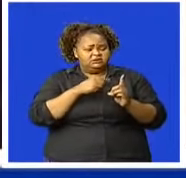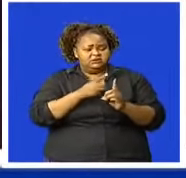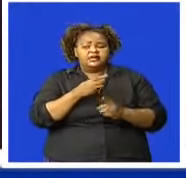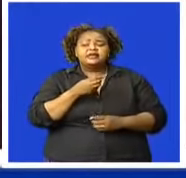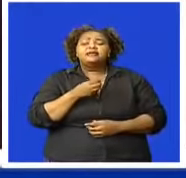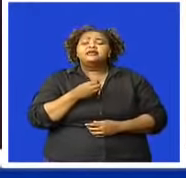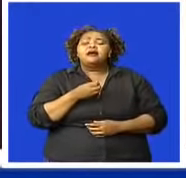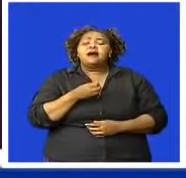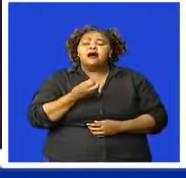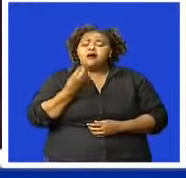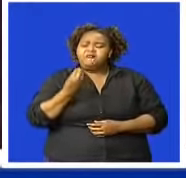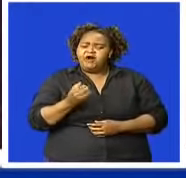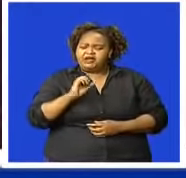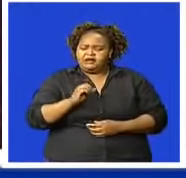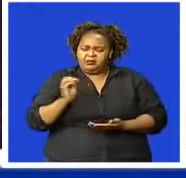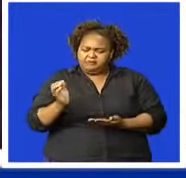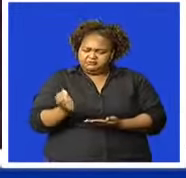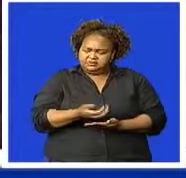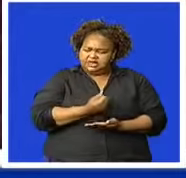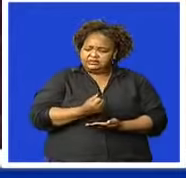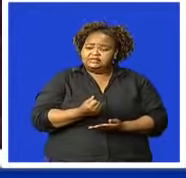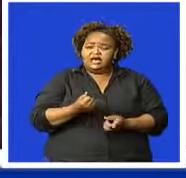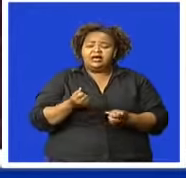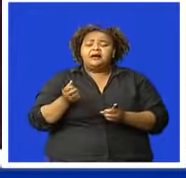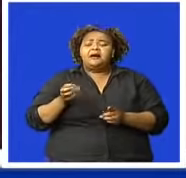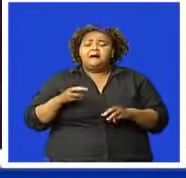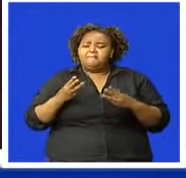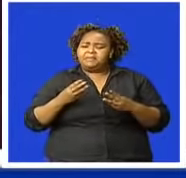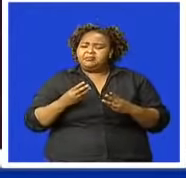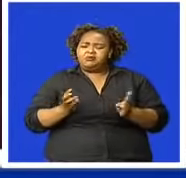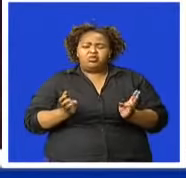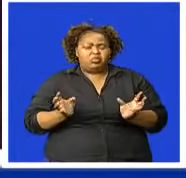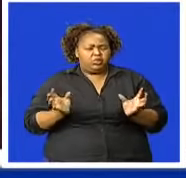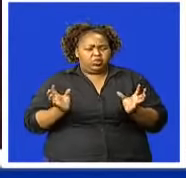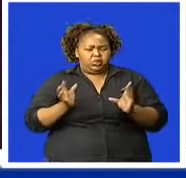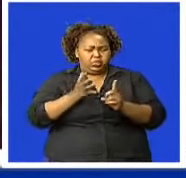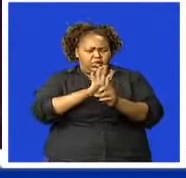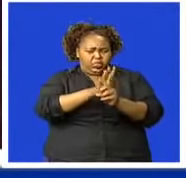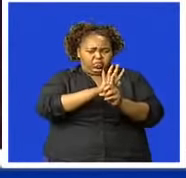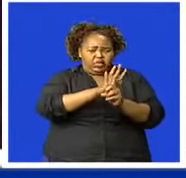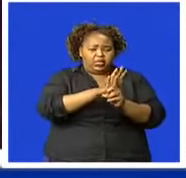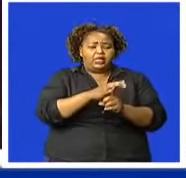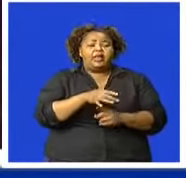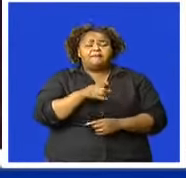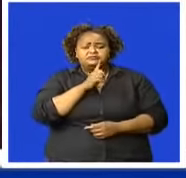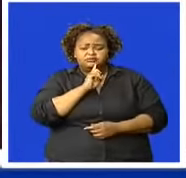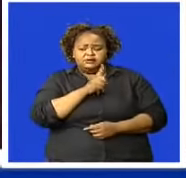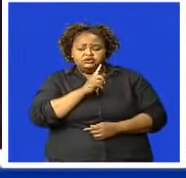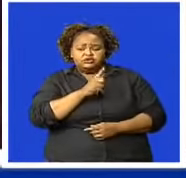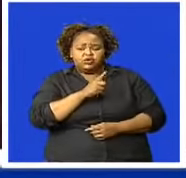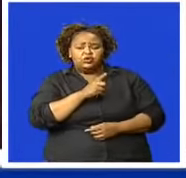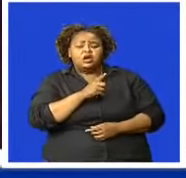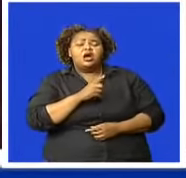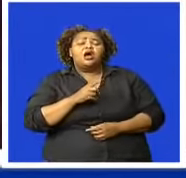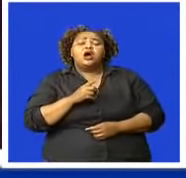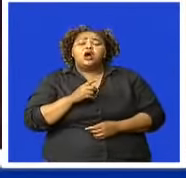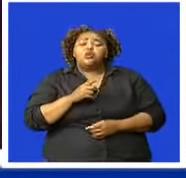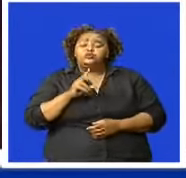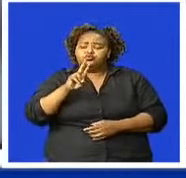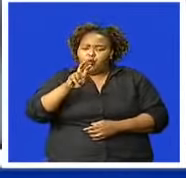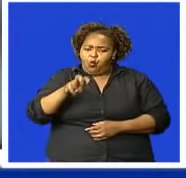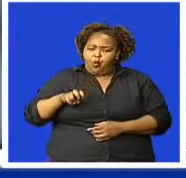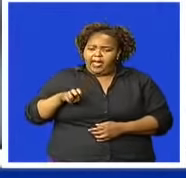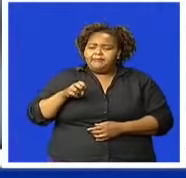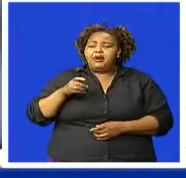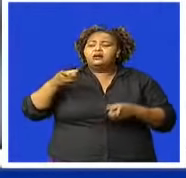kwakhe ngemgcibelo sicuku lesathi Manqoba usolakala ukuthi uyaphatheka ekulahlekeni kwetinkomo